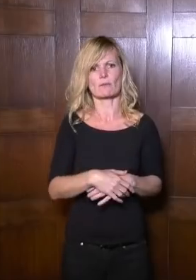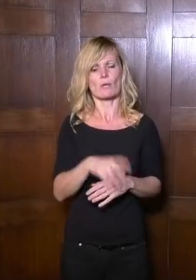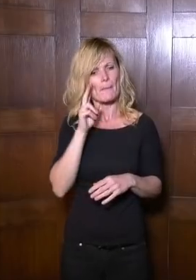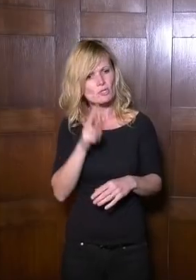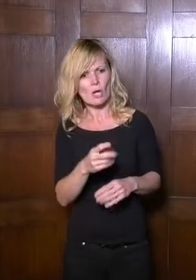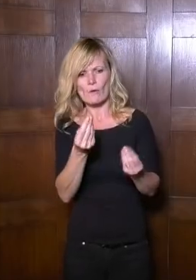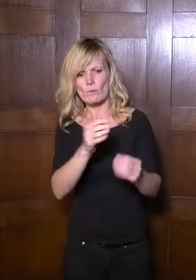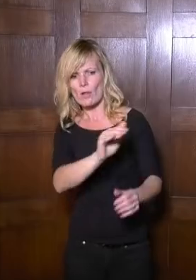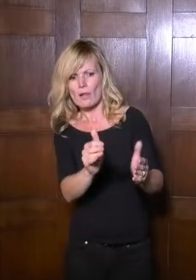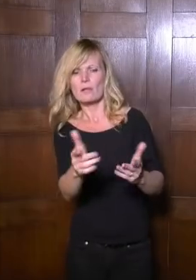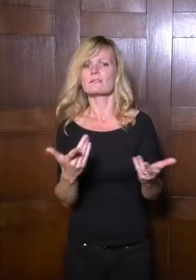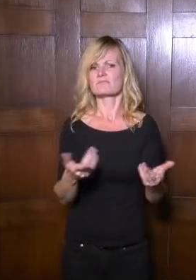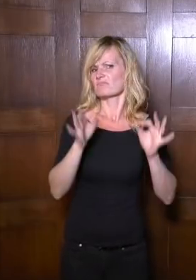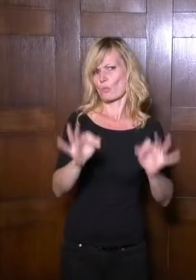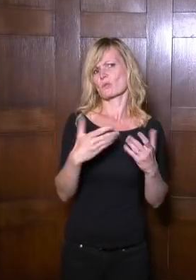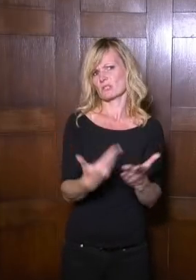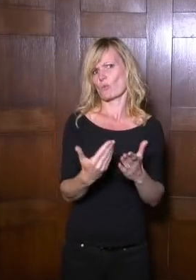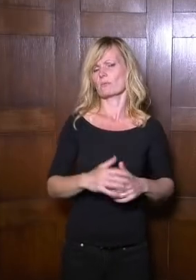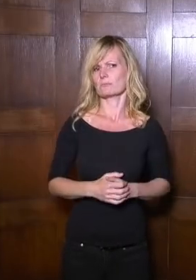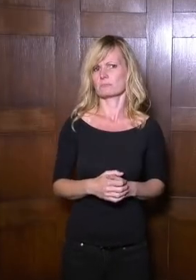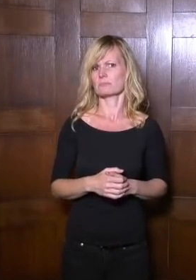werfen. Und ja.